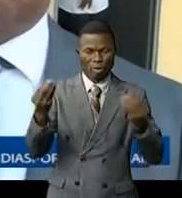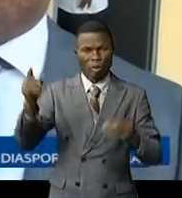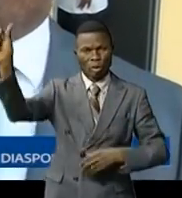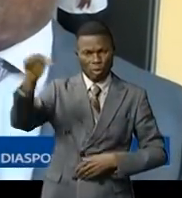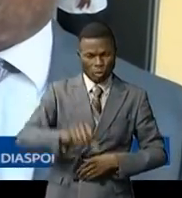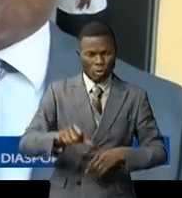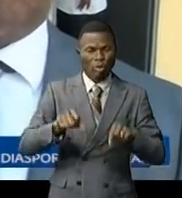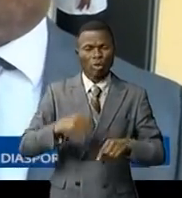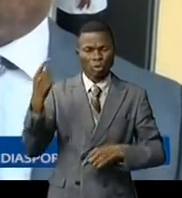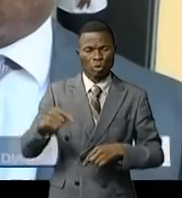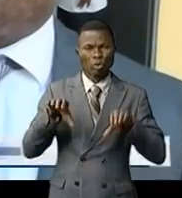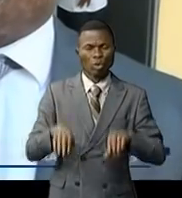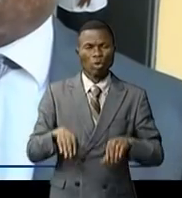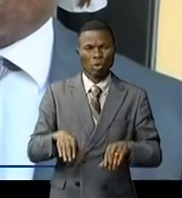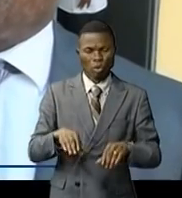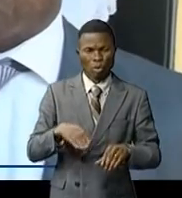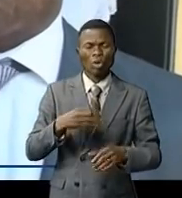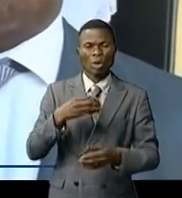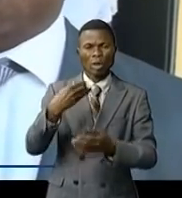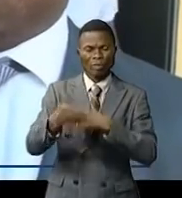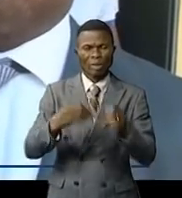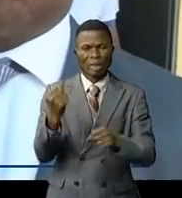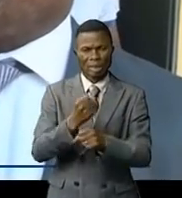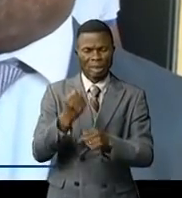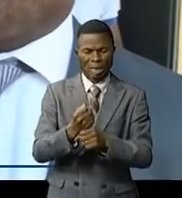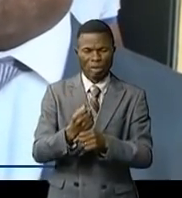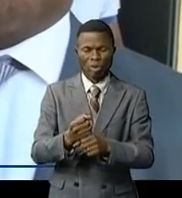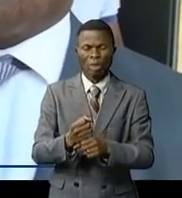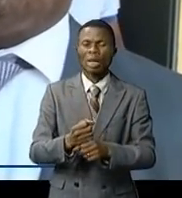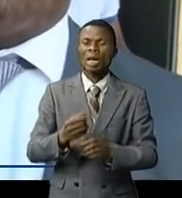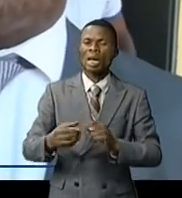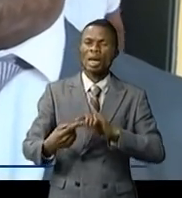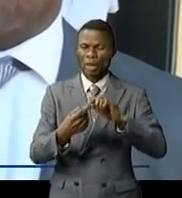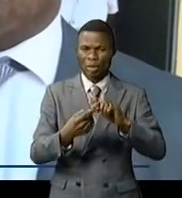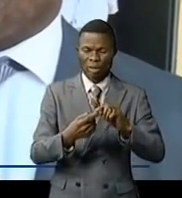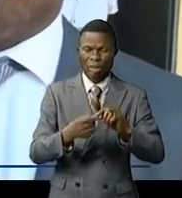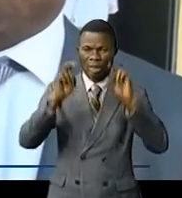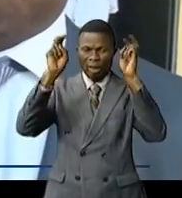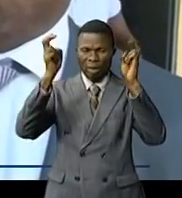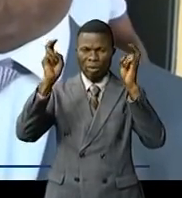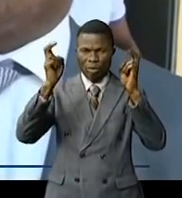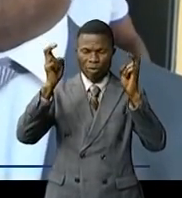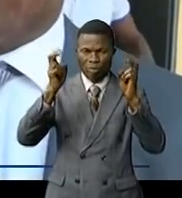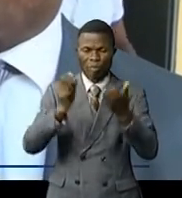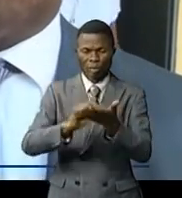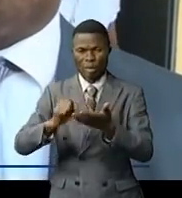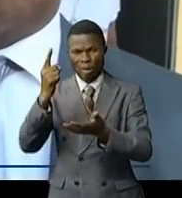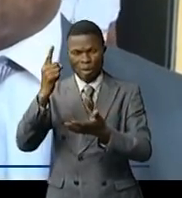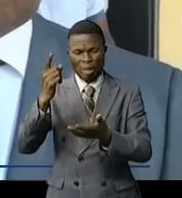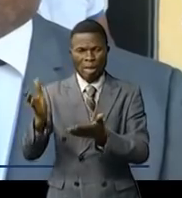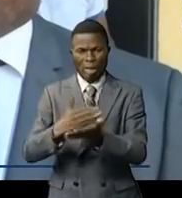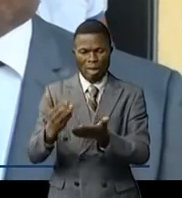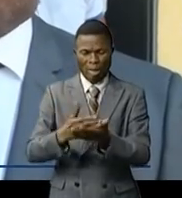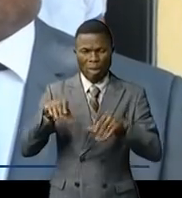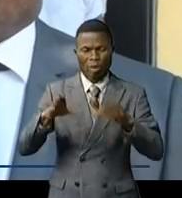revenons régulièrement pour des actions. Pour cette action particulièrement, on a intitulé cela « Un stylo pour un cartable pour le